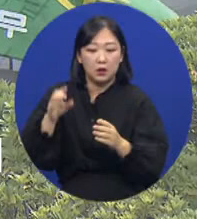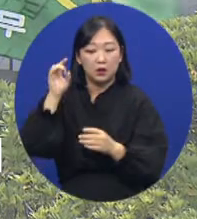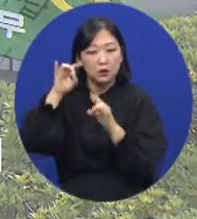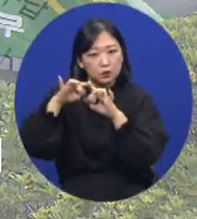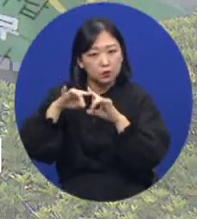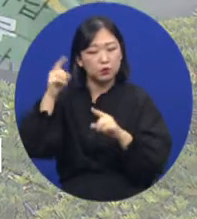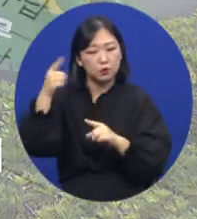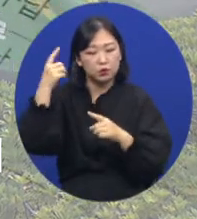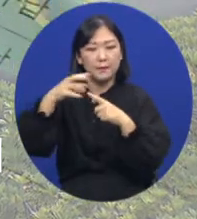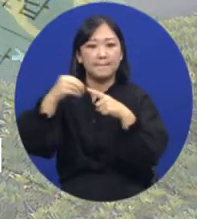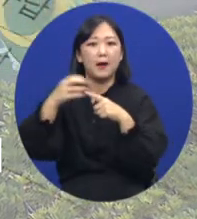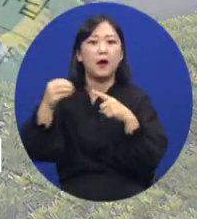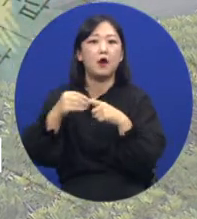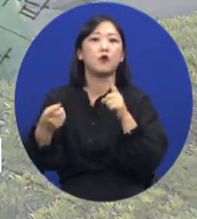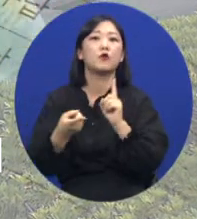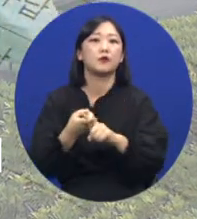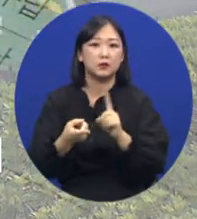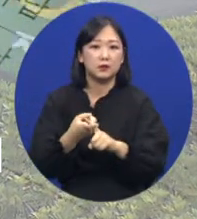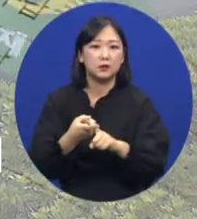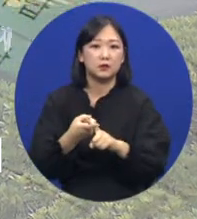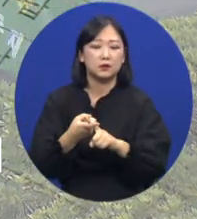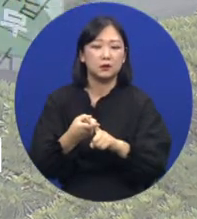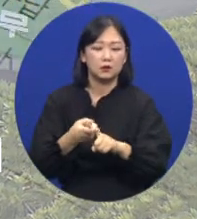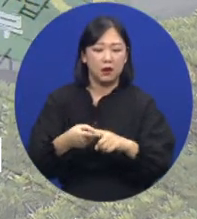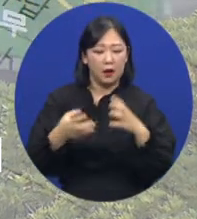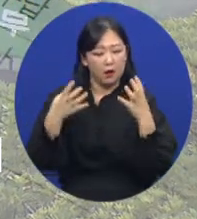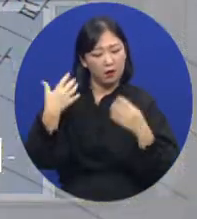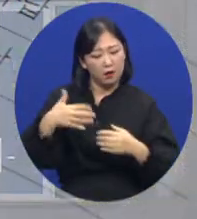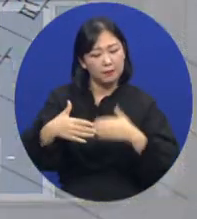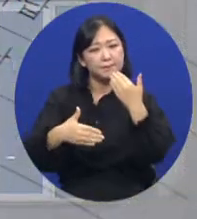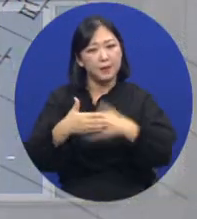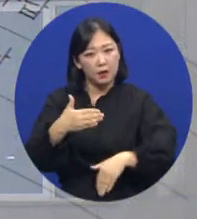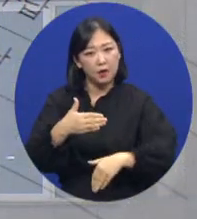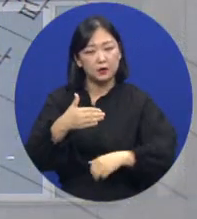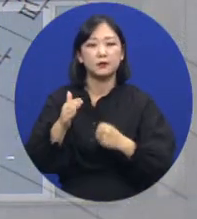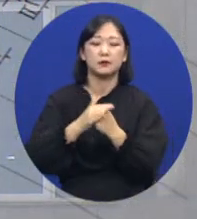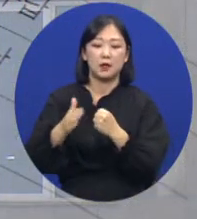요금이 자동이체로 빠져나갈 수 있는 가능성은 여전히 남아있기 때문에